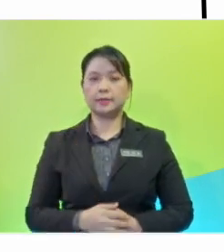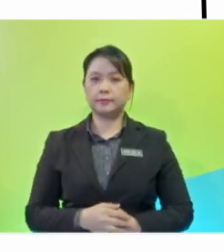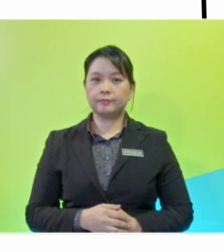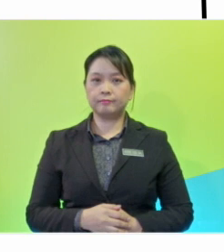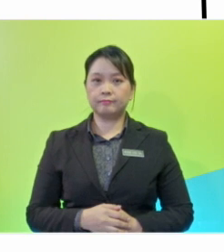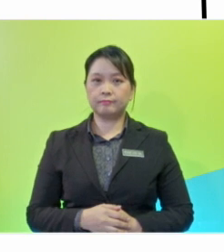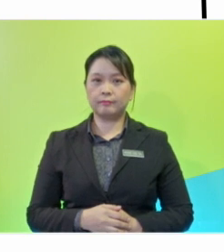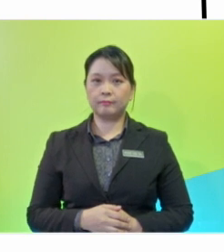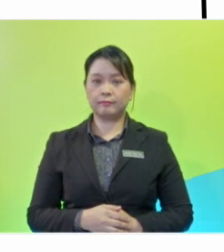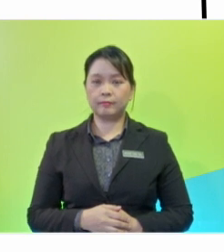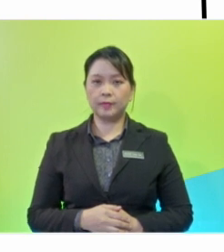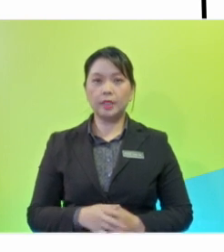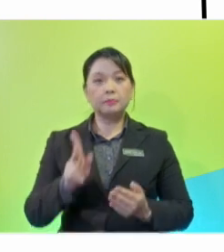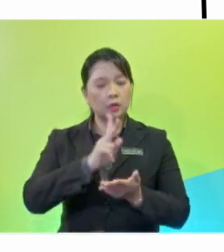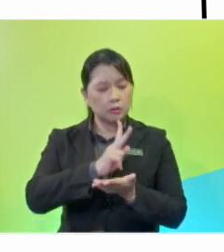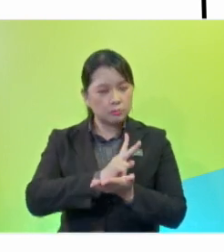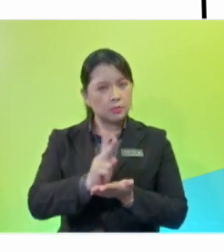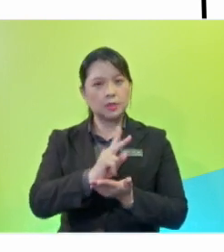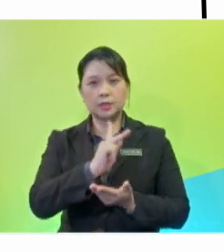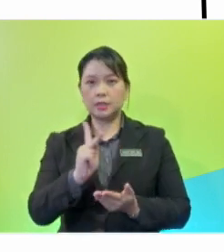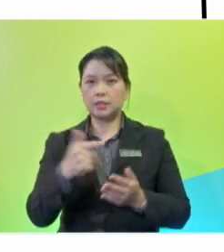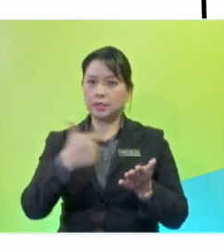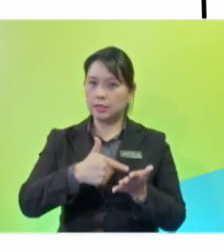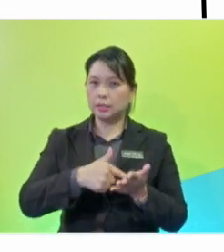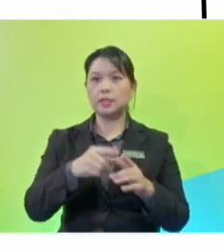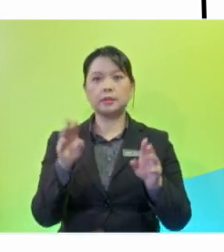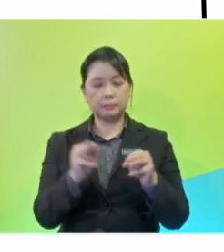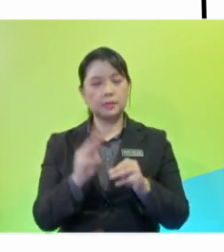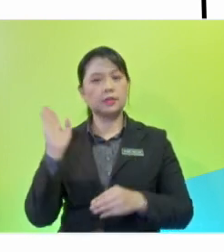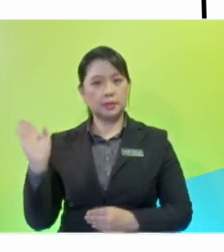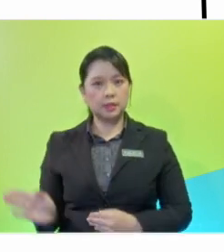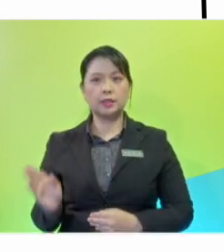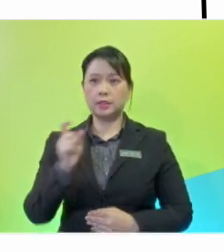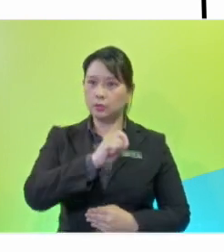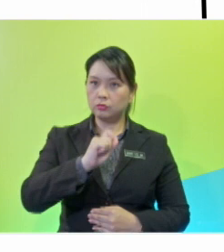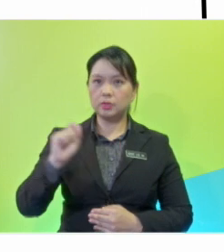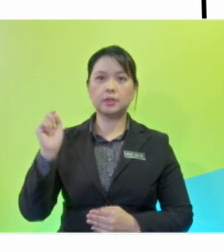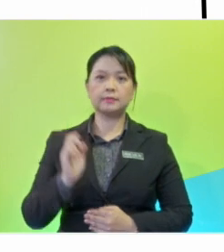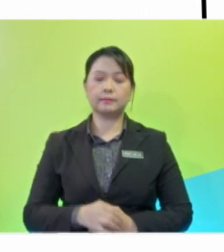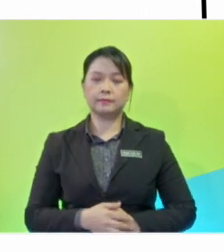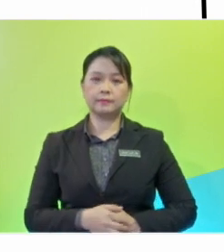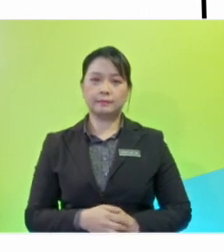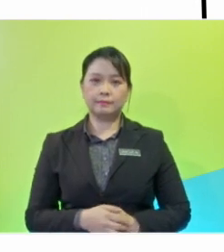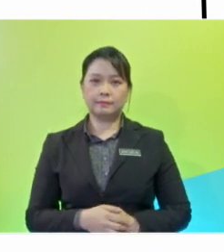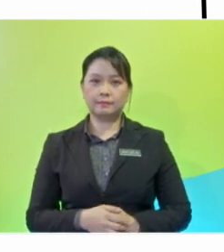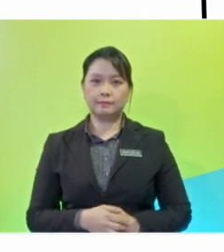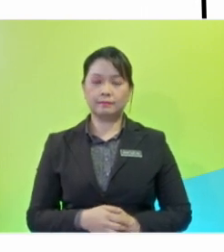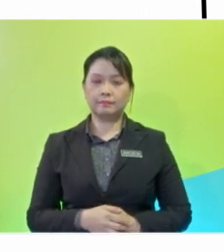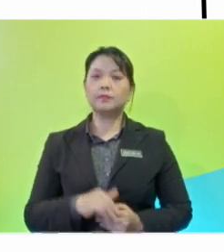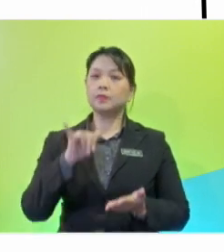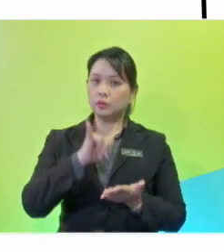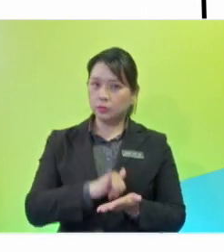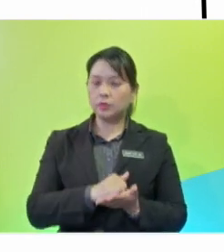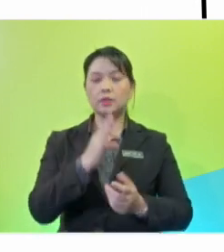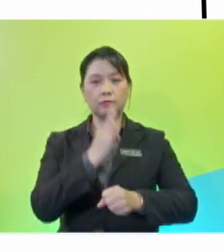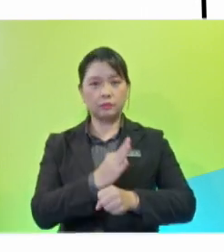Apabila di X = 1 tolak 4/x - 3 itu adalah kita